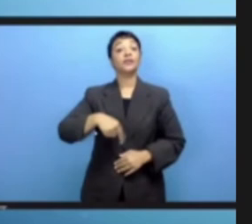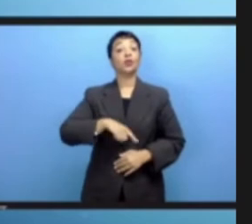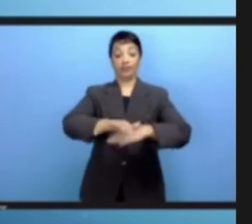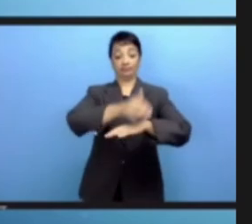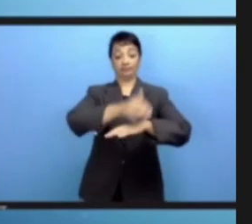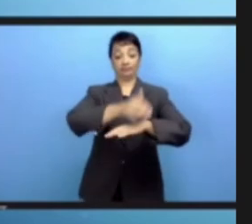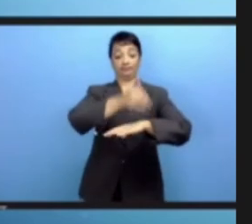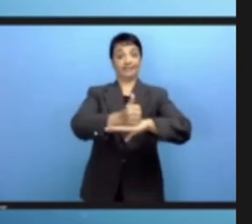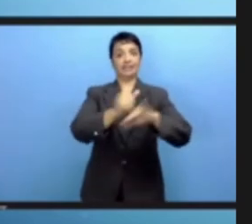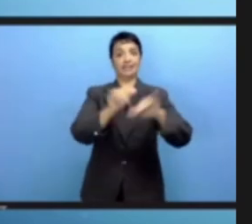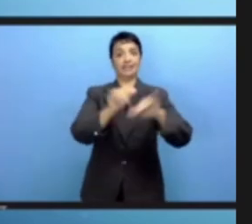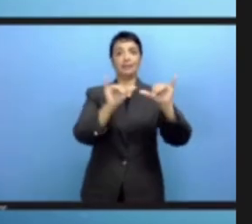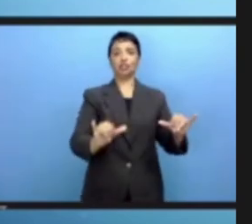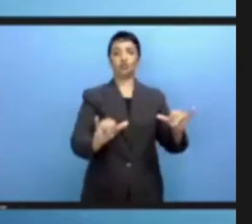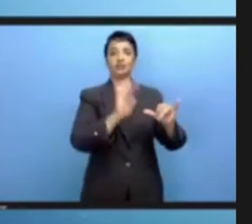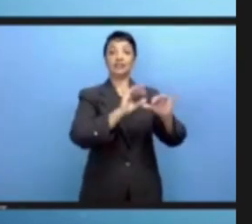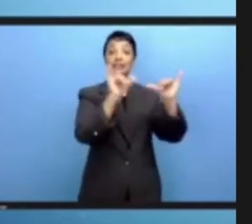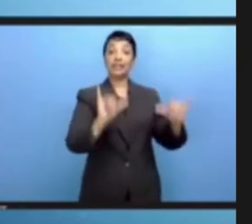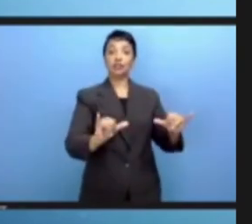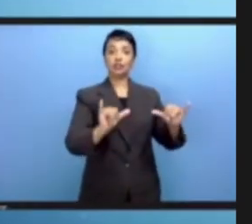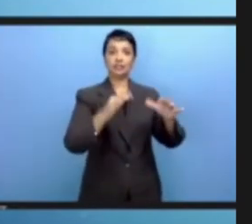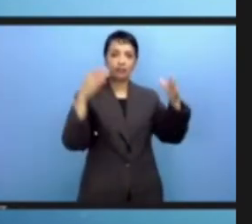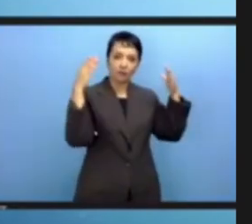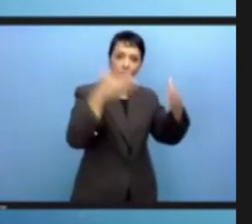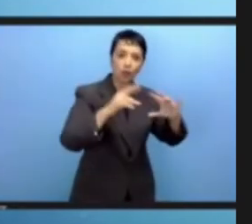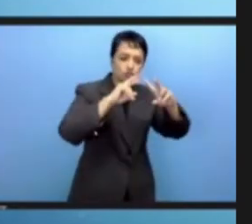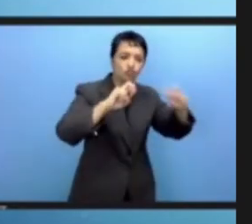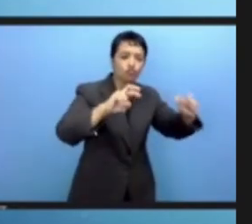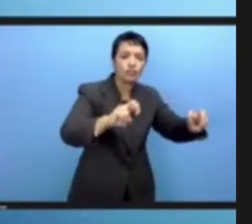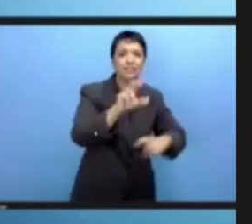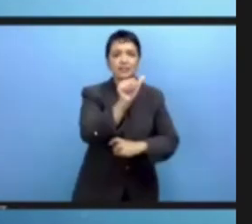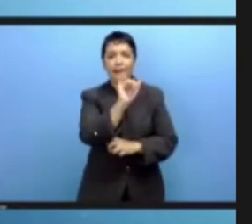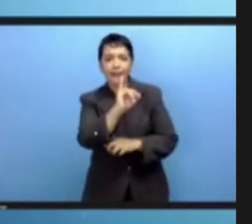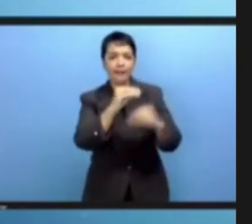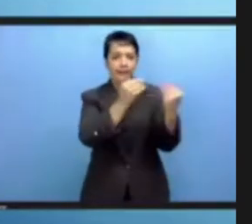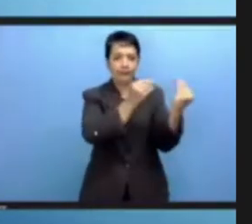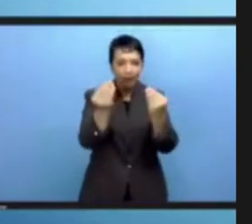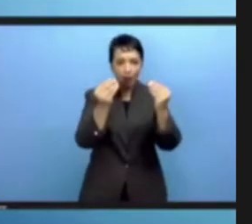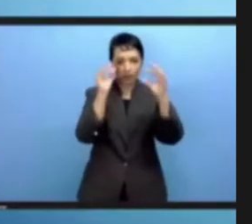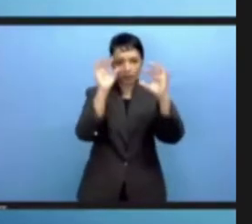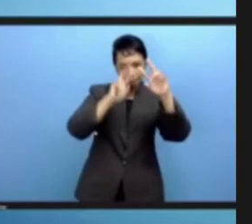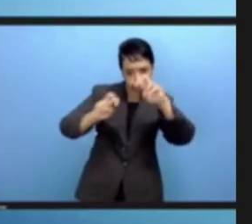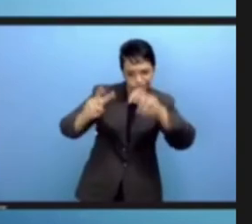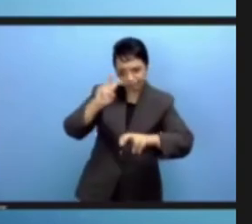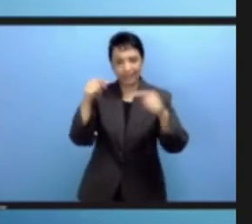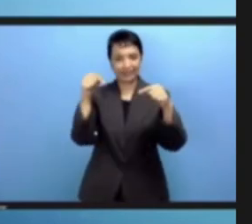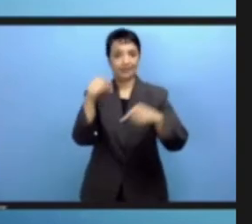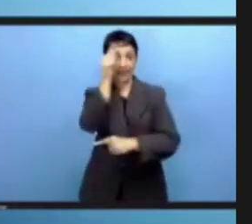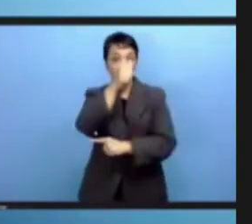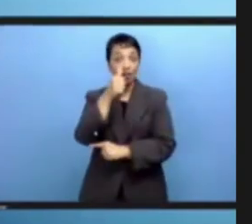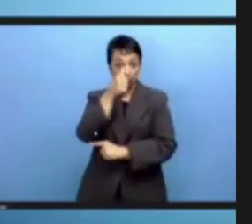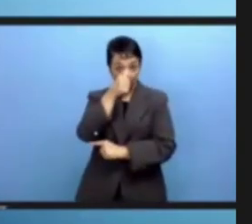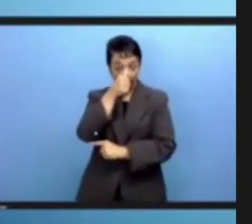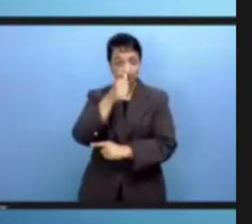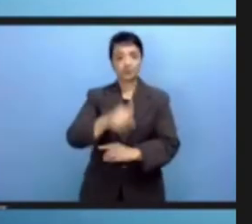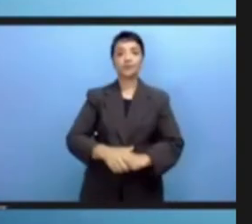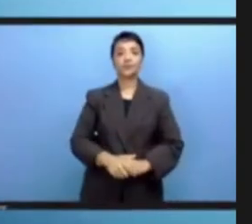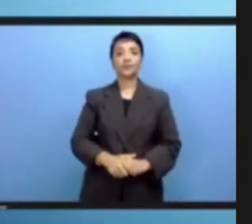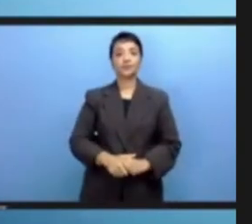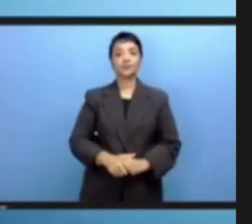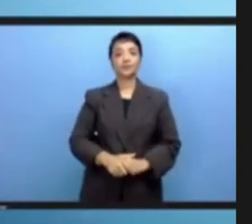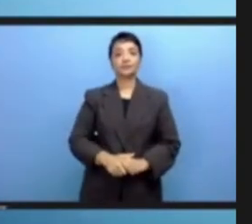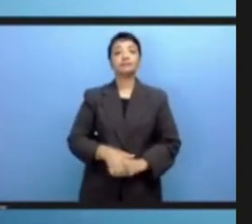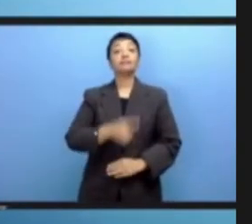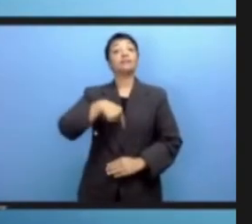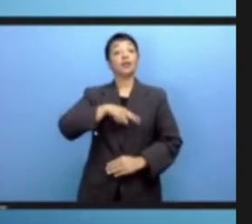en place une institution y dédiée pour la recherche et le développement dans le pays. Nous avons